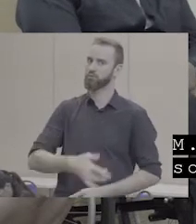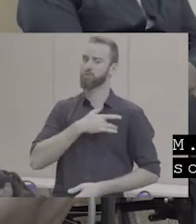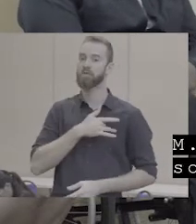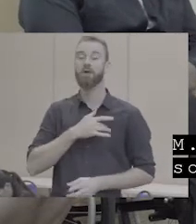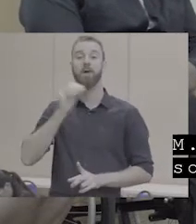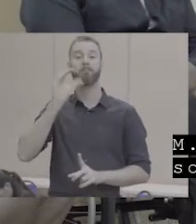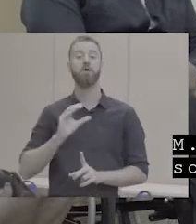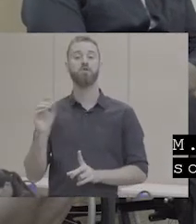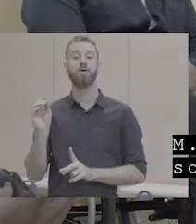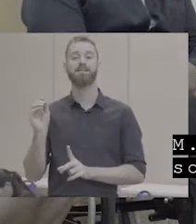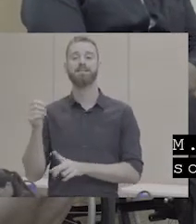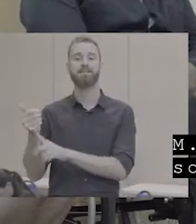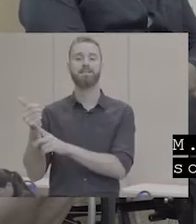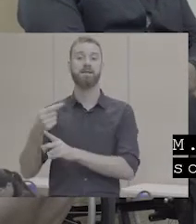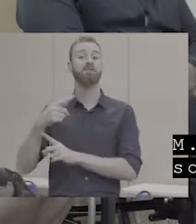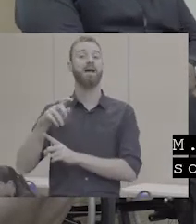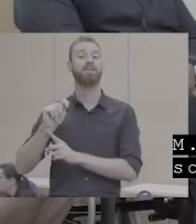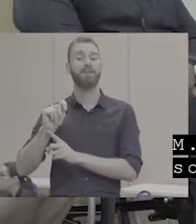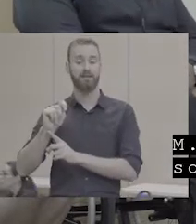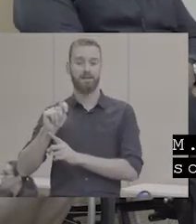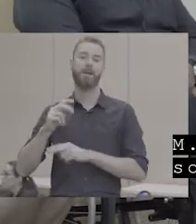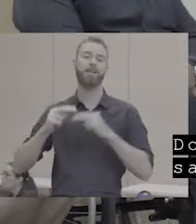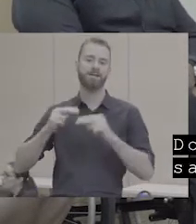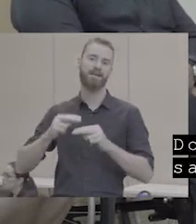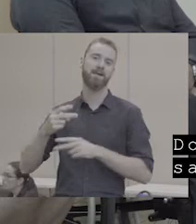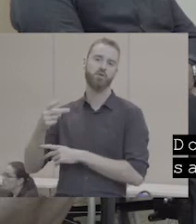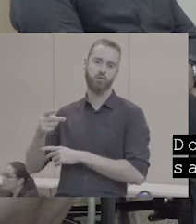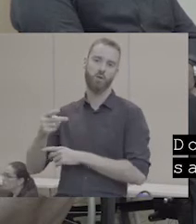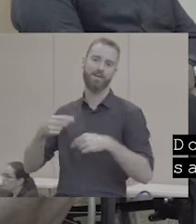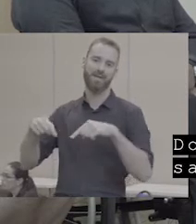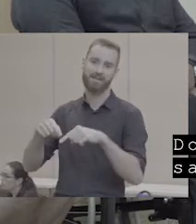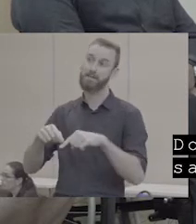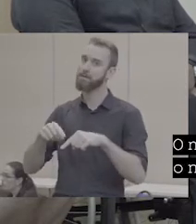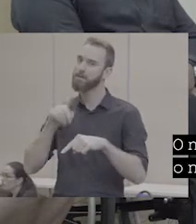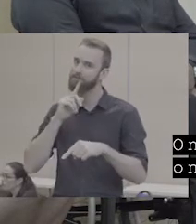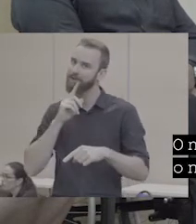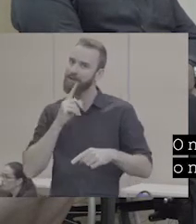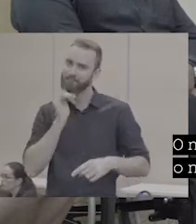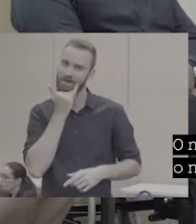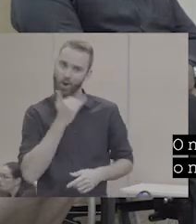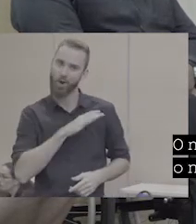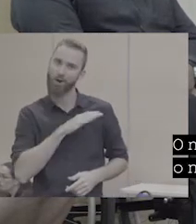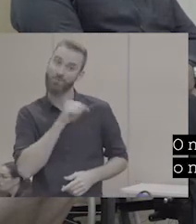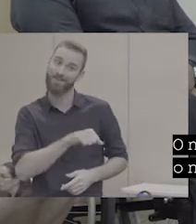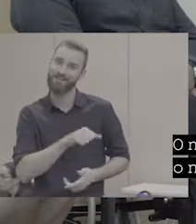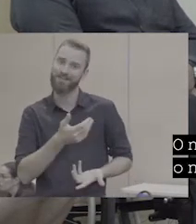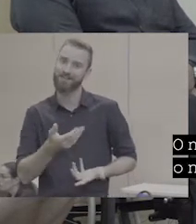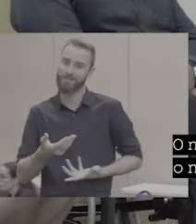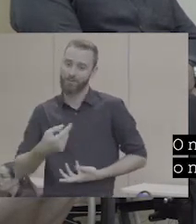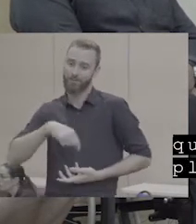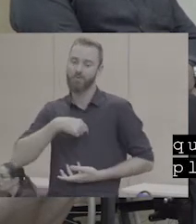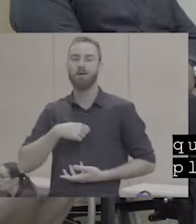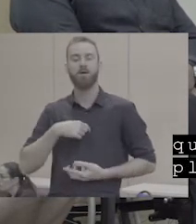M. Otis est donc dans le GRT qui parlait, c'est bâtir son quartier, donc vous voyez, on n'est pas sans faille, on a des enjeux aussi, puis on